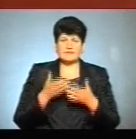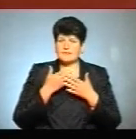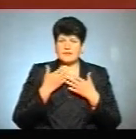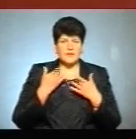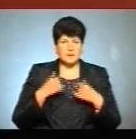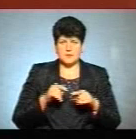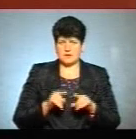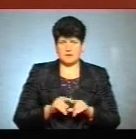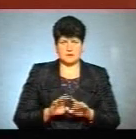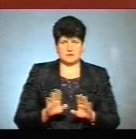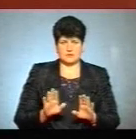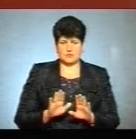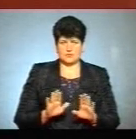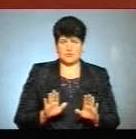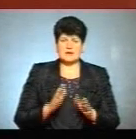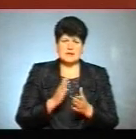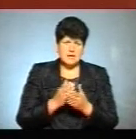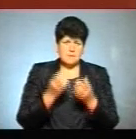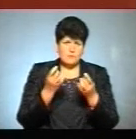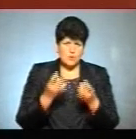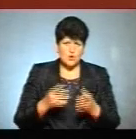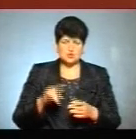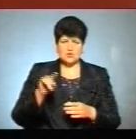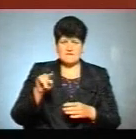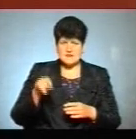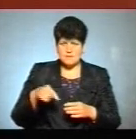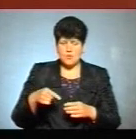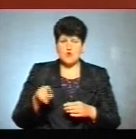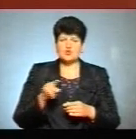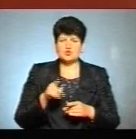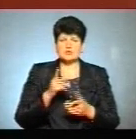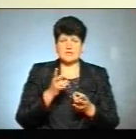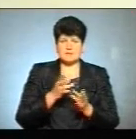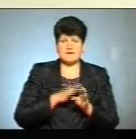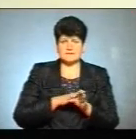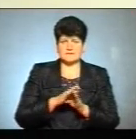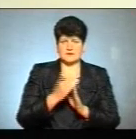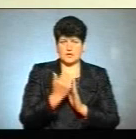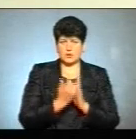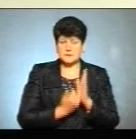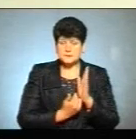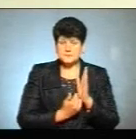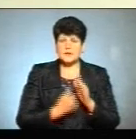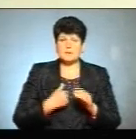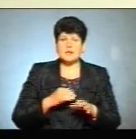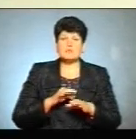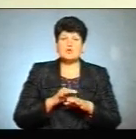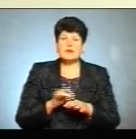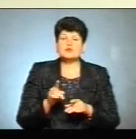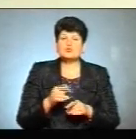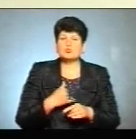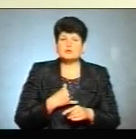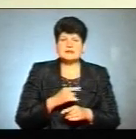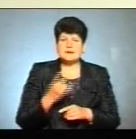Немає такого. Є просто вимоги, що вони мають їх дотримуватися. Тому ми провели, чому у нас не з першого